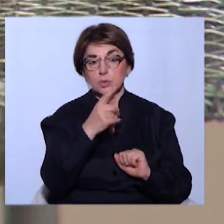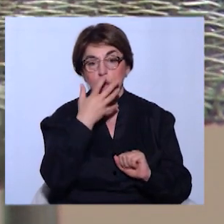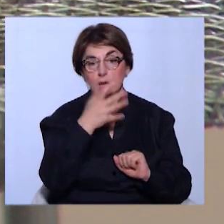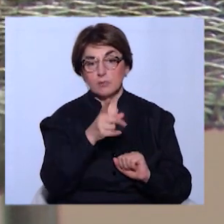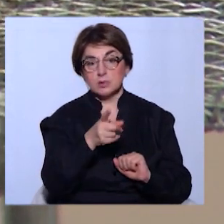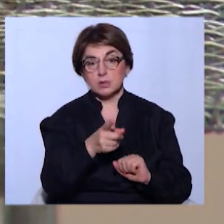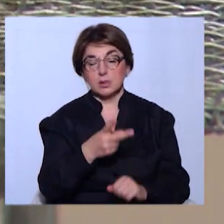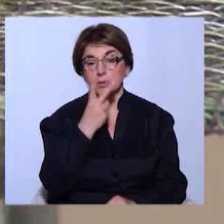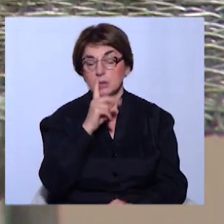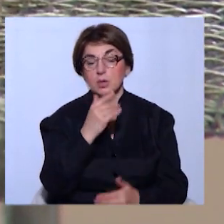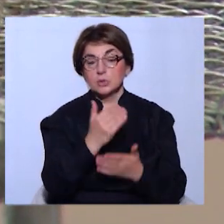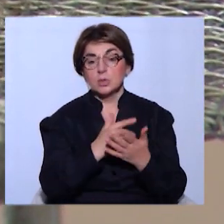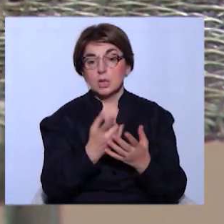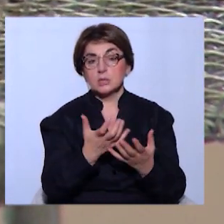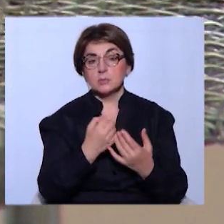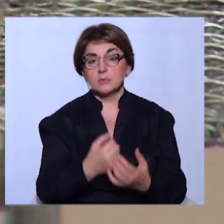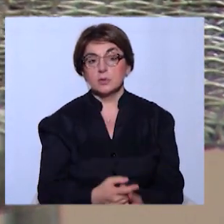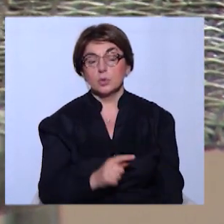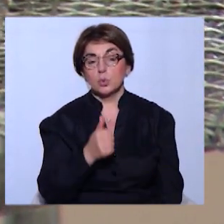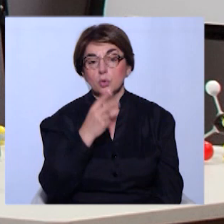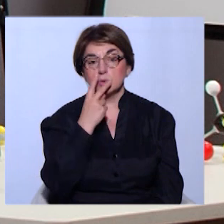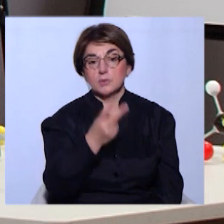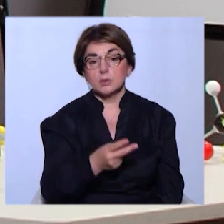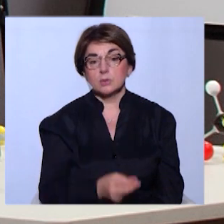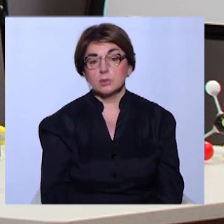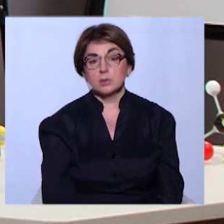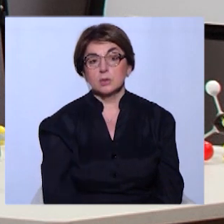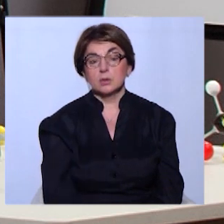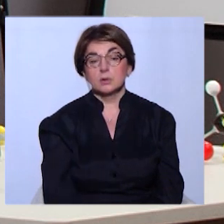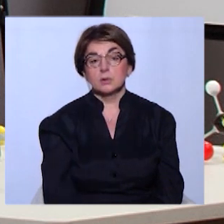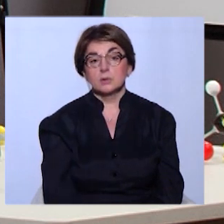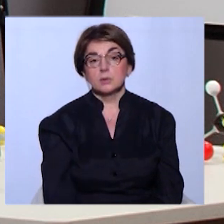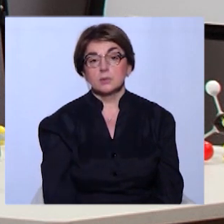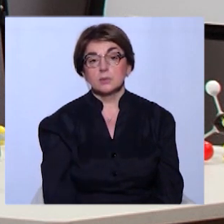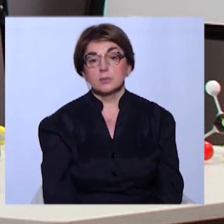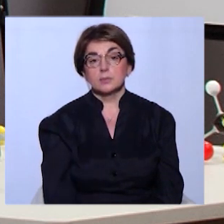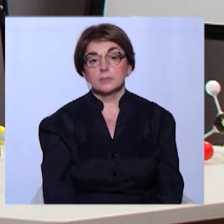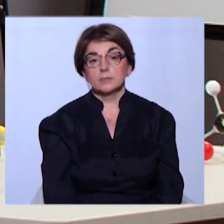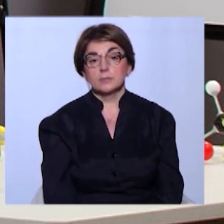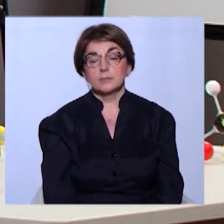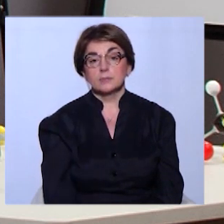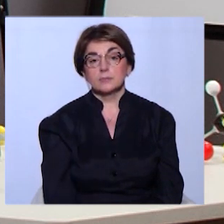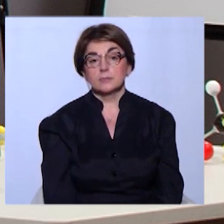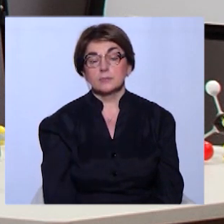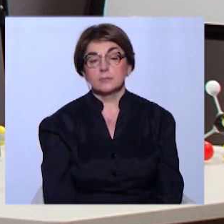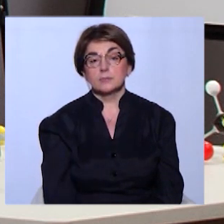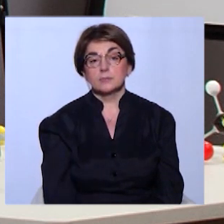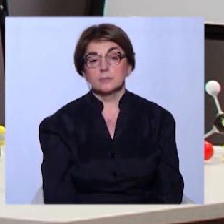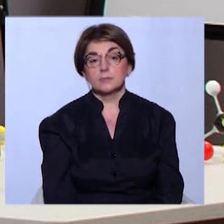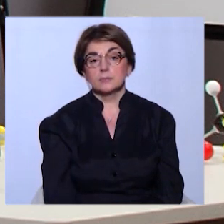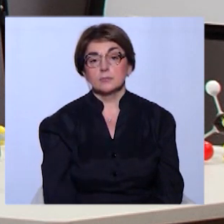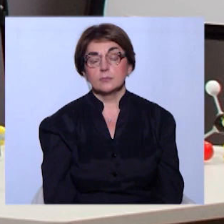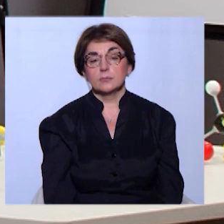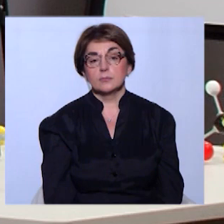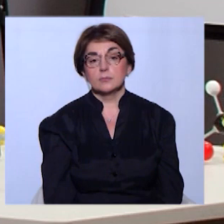იწყებს გალღობას და 95 ცელსიუს გრადუსზე უკვე წარმოიქმნება მონოკლინური გოგირდი, ხოლო თუ ისევ გავაგრძელებთ